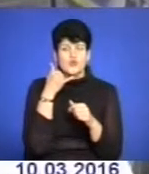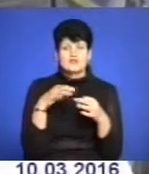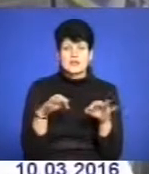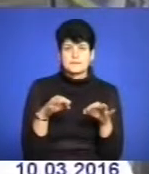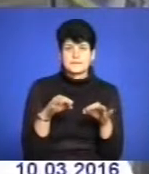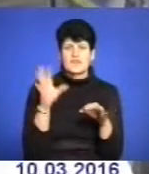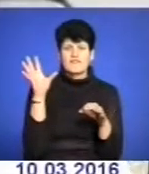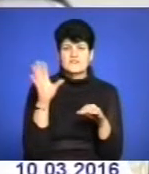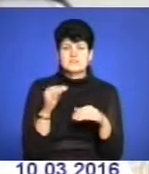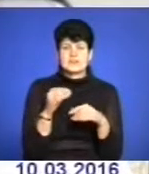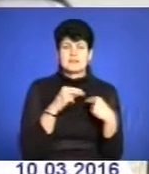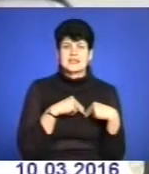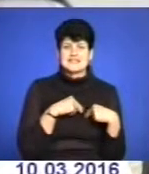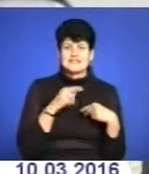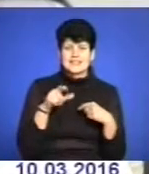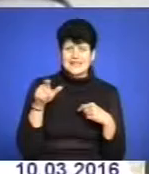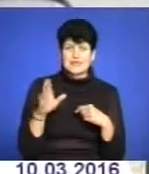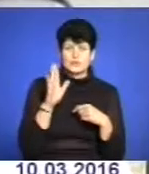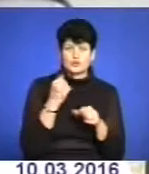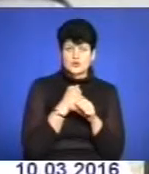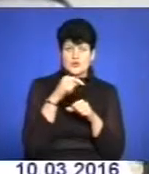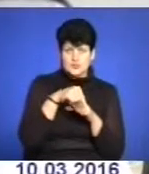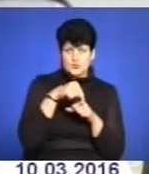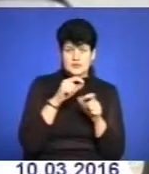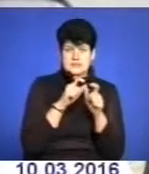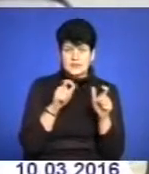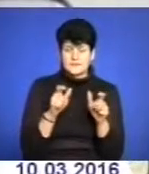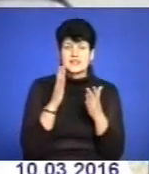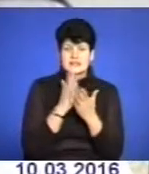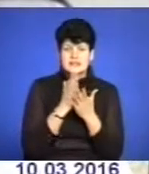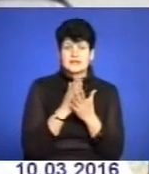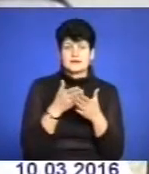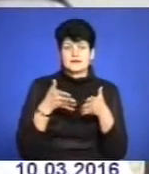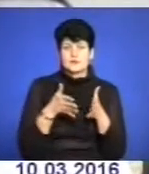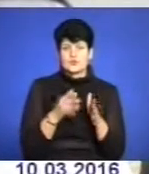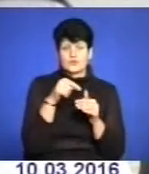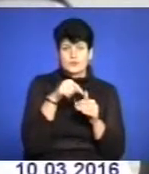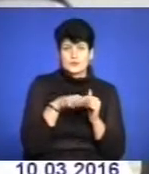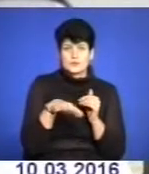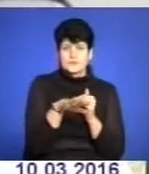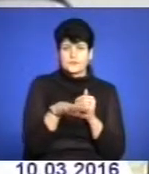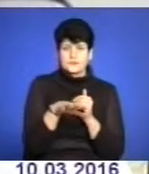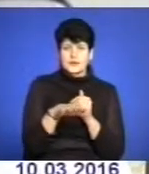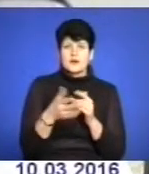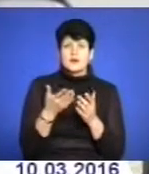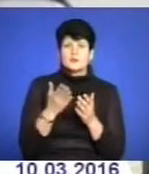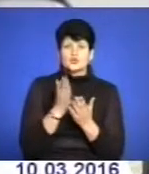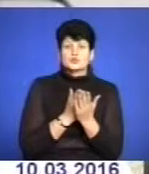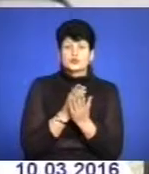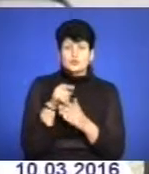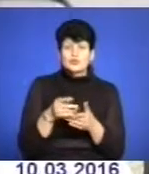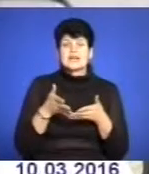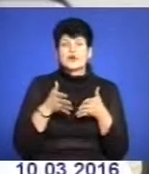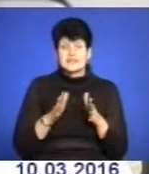всі працівники, які будуть працювати з сьогоднішнього дня на цій станції, вони є вихідцями з цієї зони, яку будуть обслуговувати. Тут